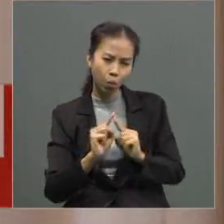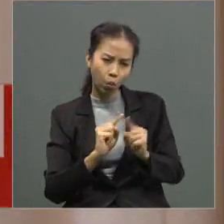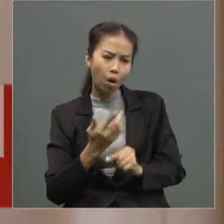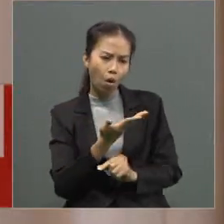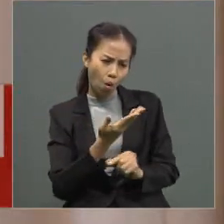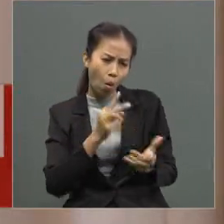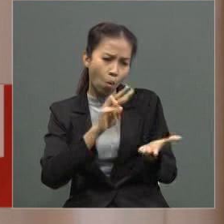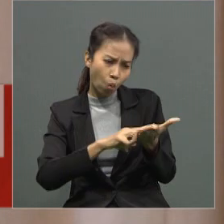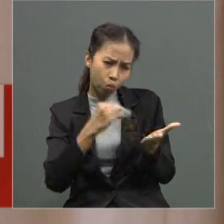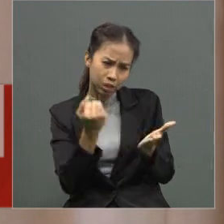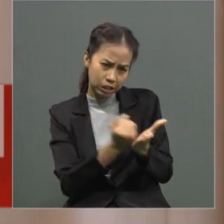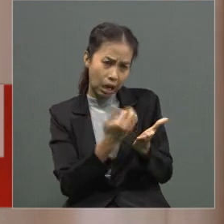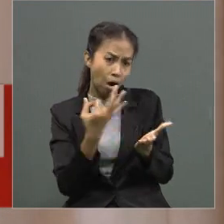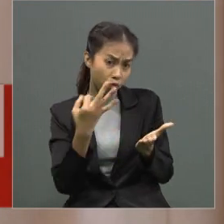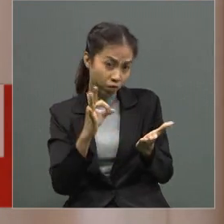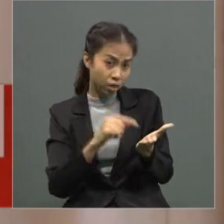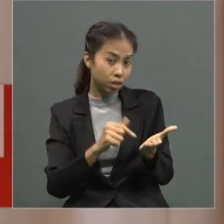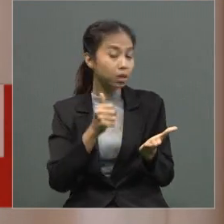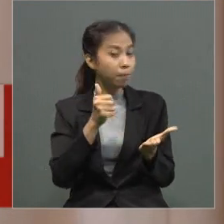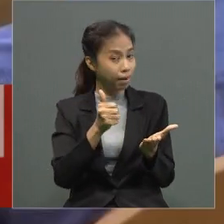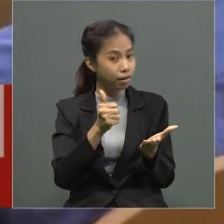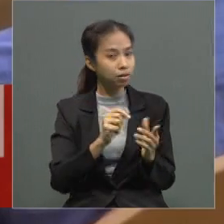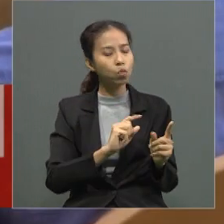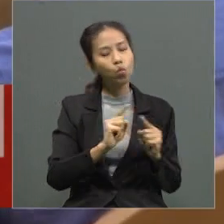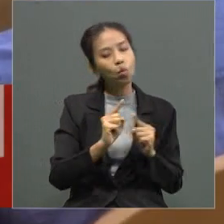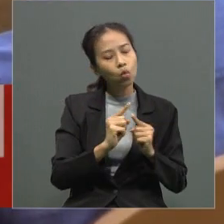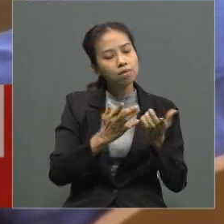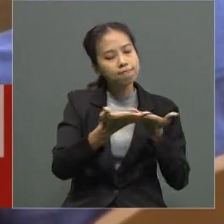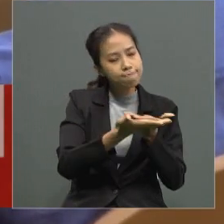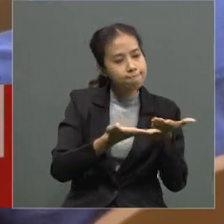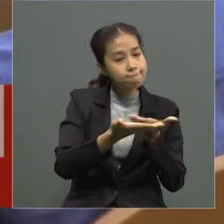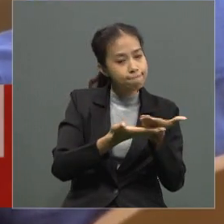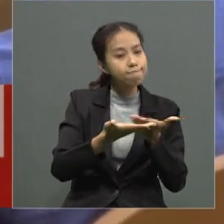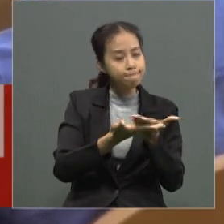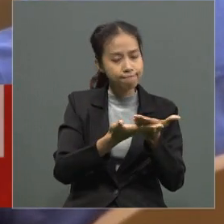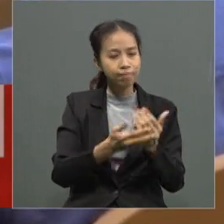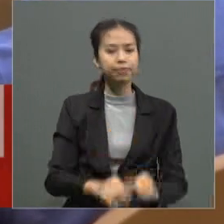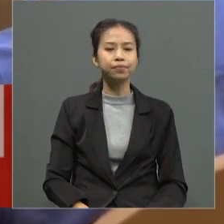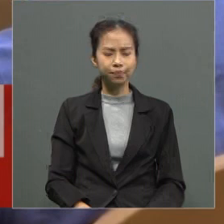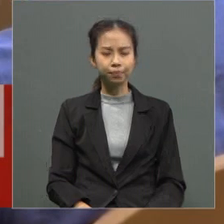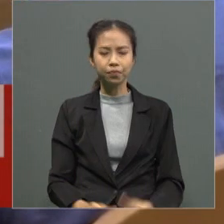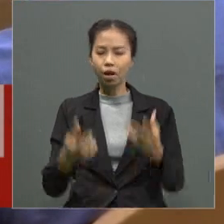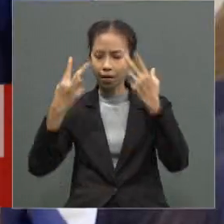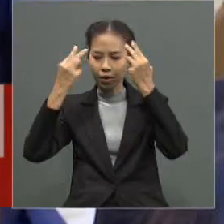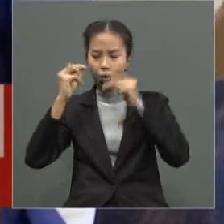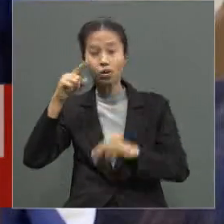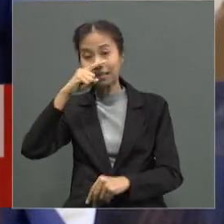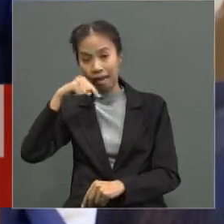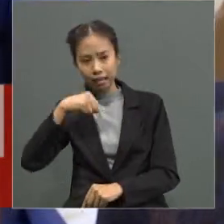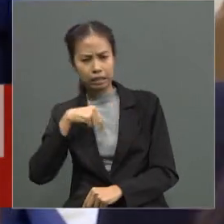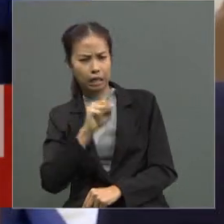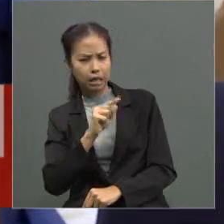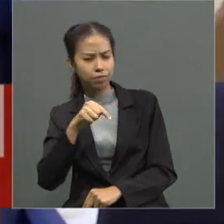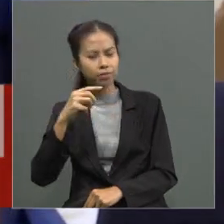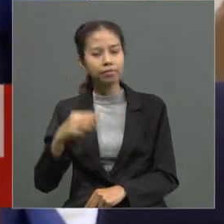วีซ่าสำหรับการเดินทางเข้าเขตเชงเก้นด้วยนะคะก็มีหลายประเด็นค่ะคือท่านนายกบอกแบบนี้ค่ะการส่งเสริมให้นักท่อง